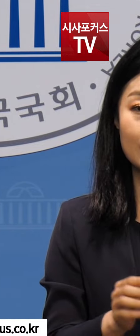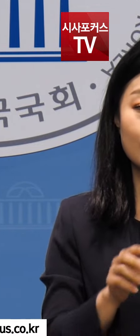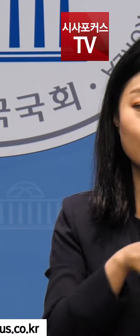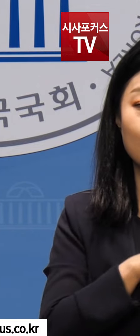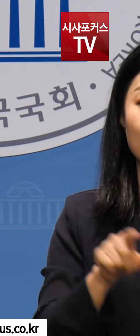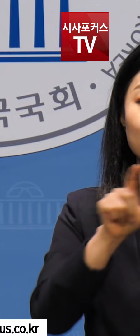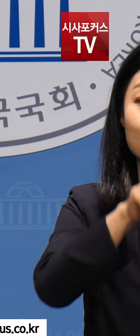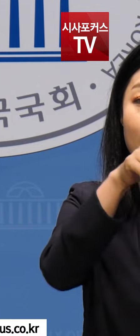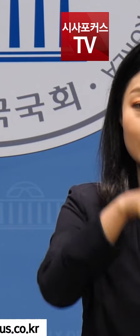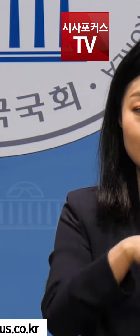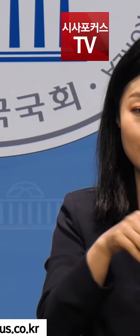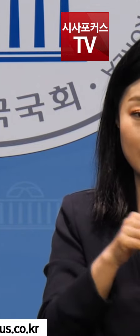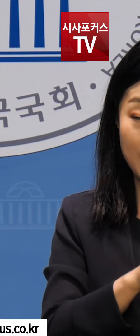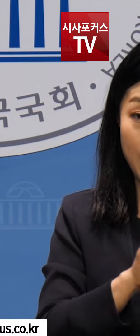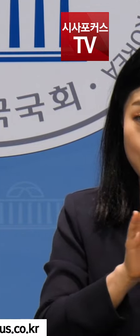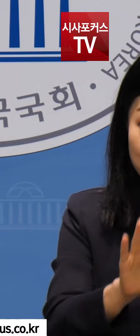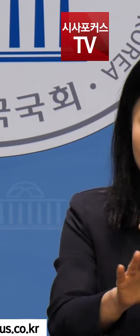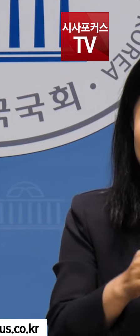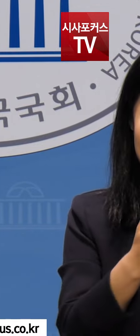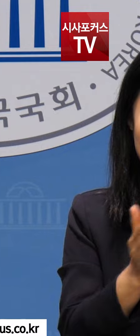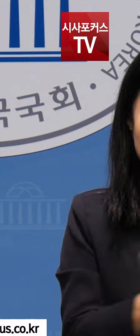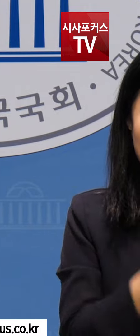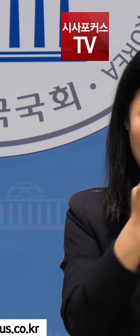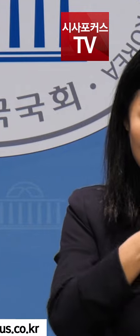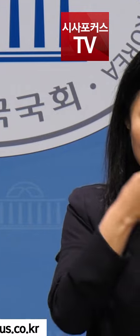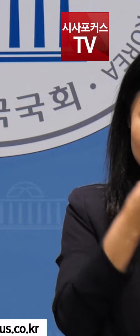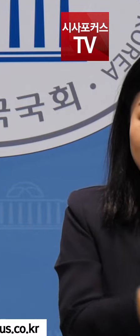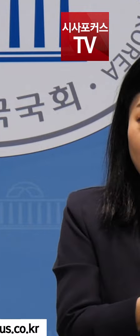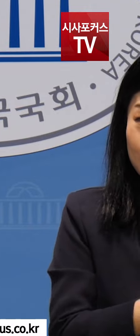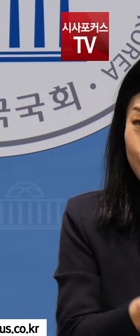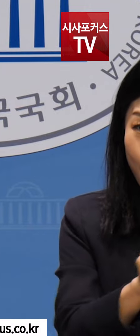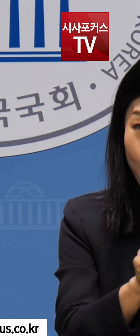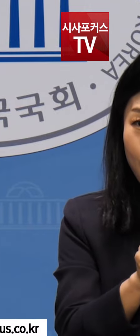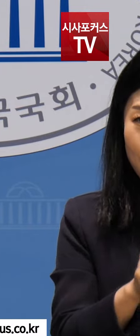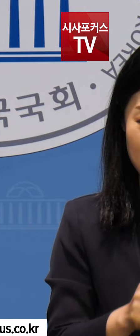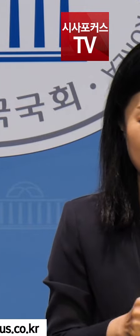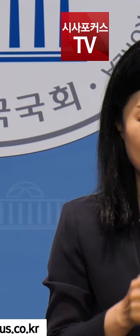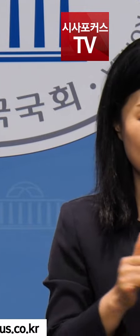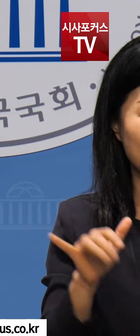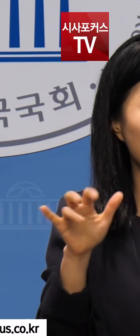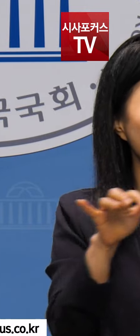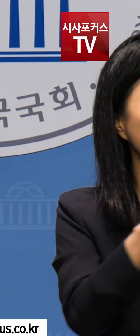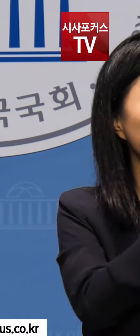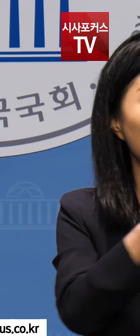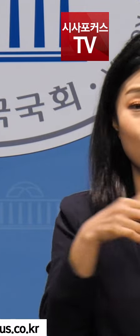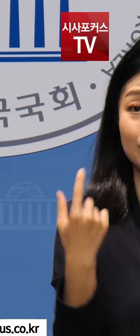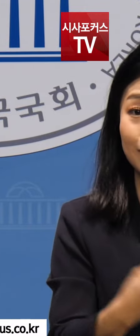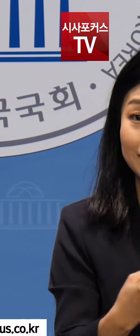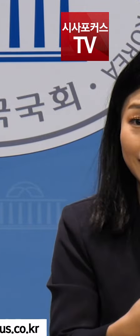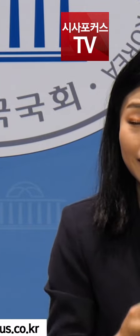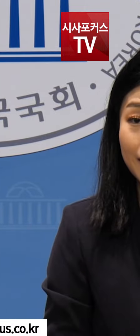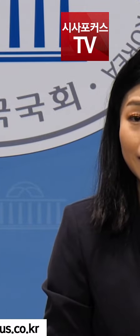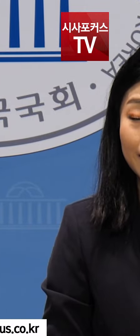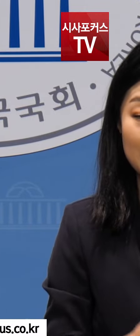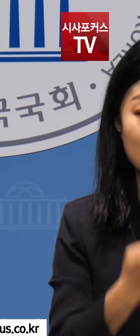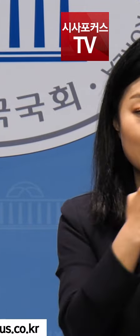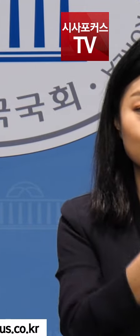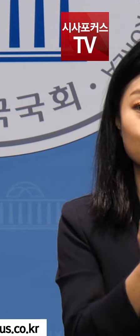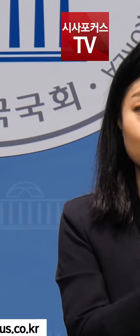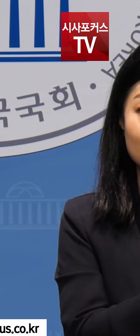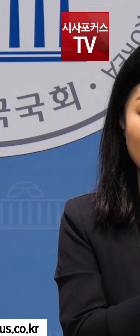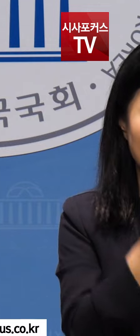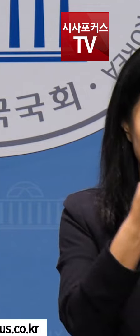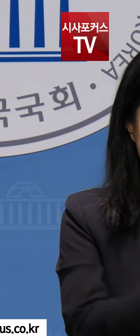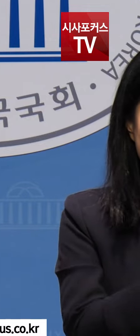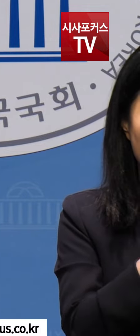이후에 당론을 확정하겠다는 것은 유권자에 대한 우롱일 뿐입니다. 민주당이 차일피일